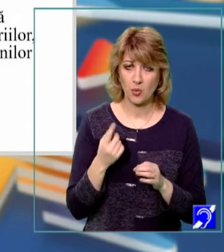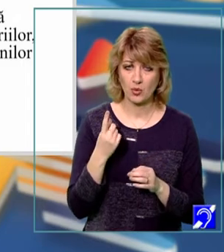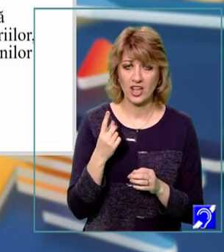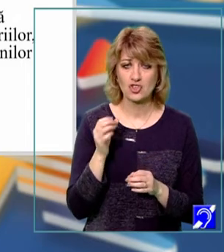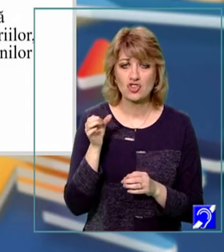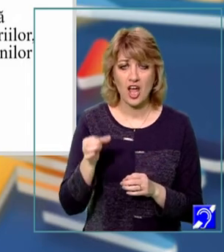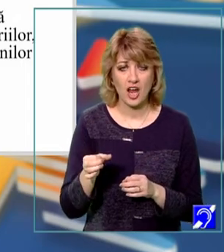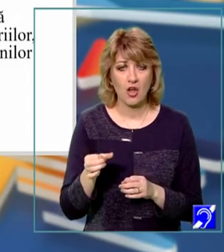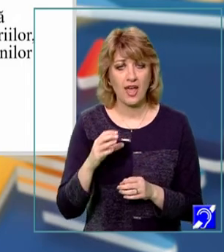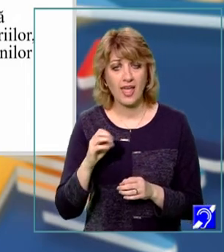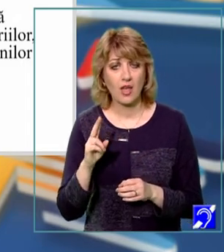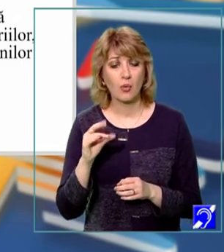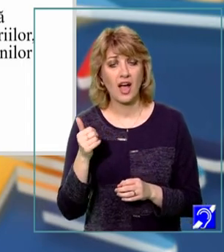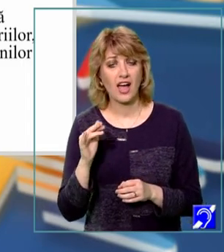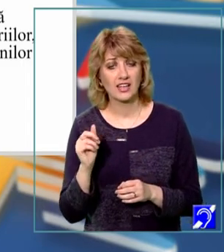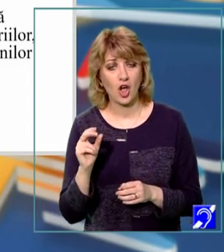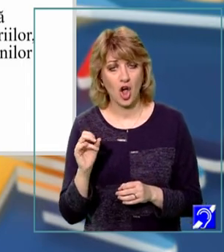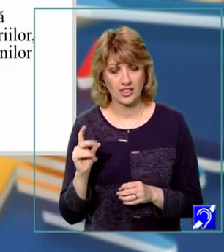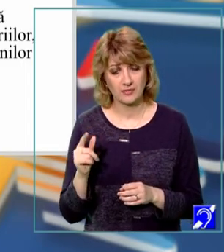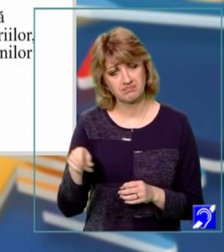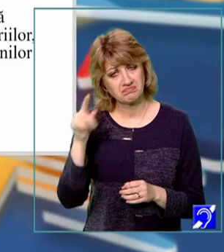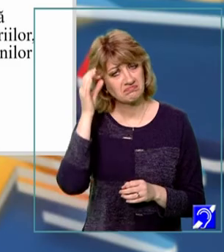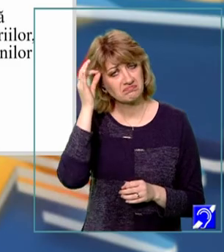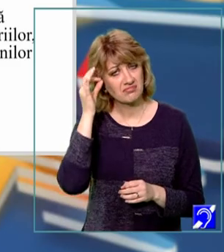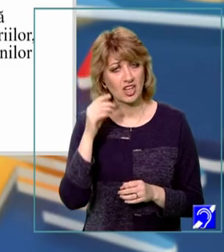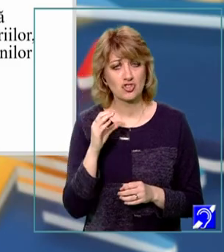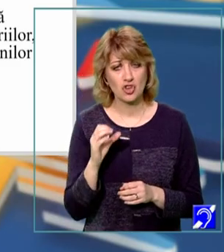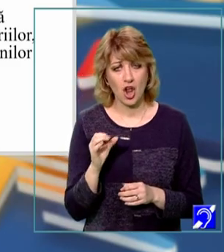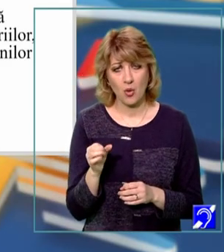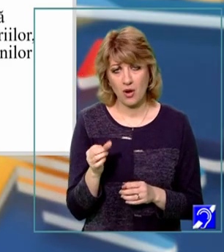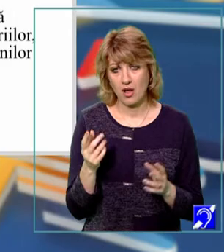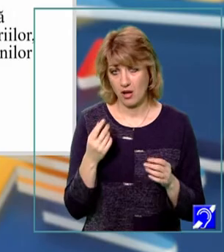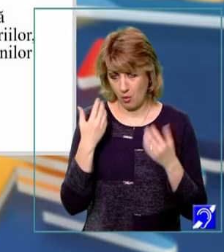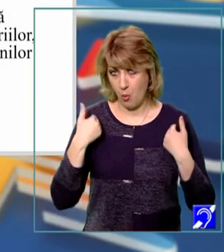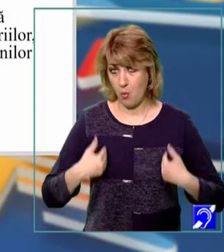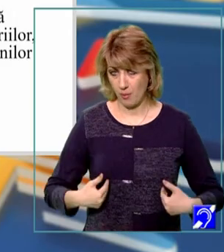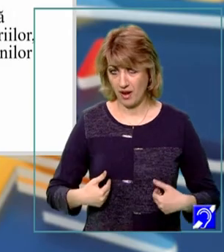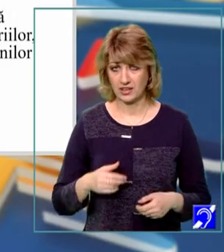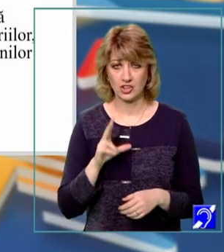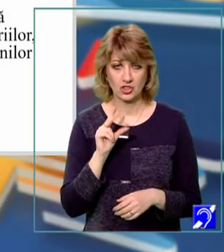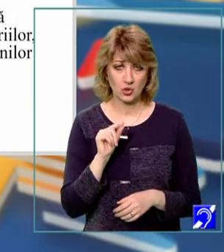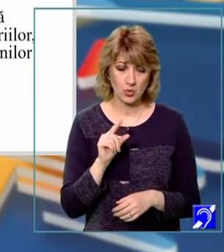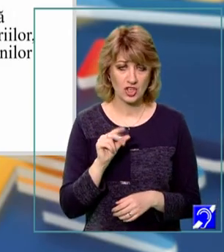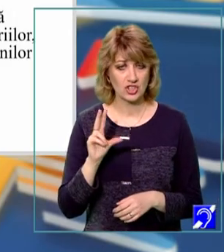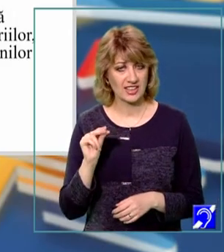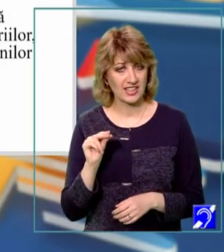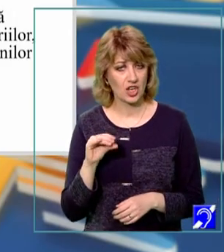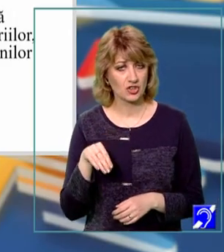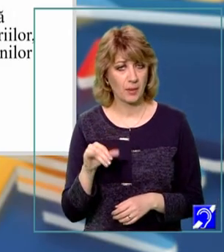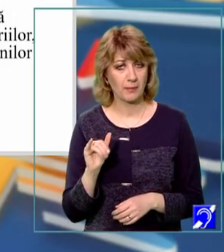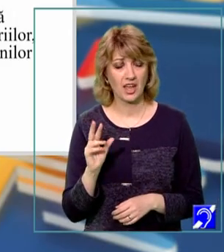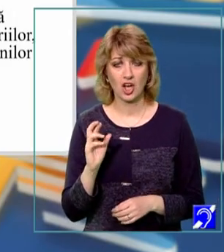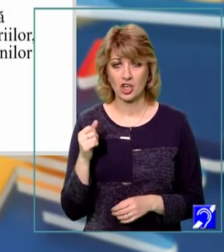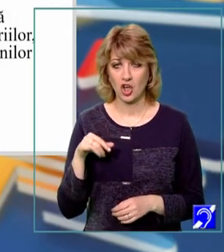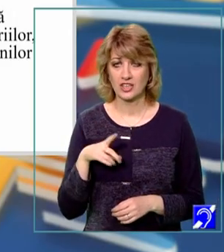celule eucariote. Puteți să vă imaginați că este o celulă umană, 20-30 de microni. Observăm o astfel